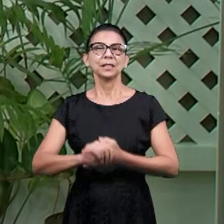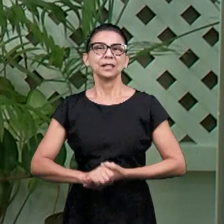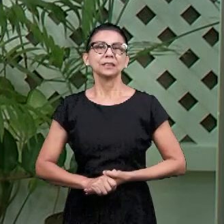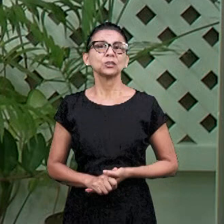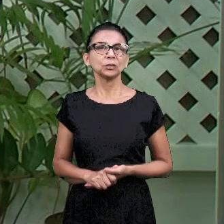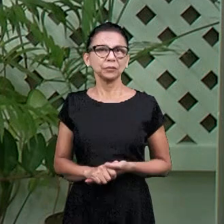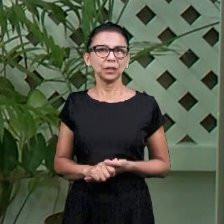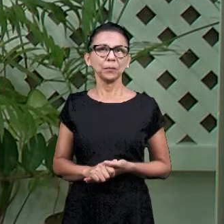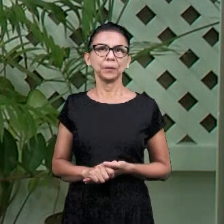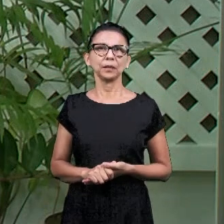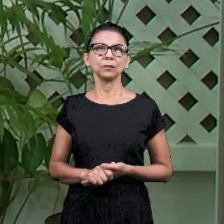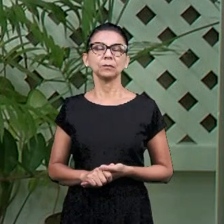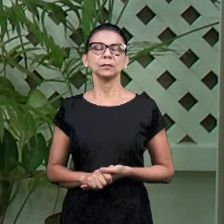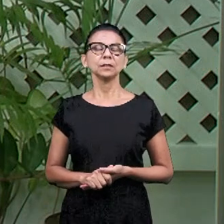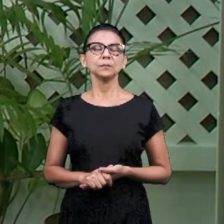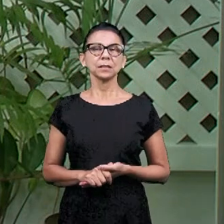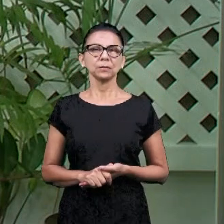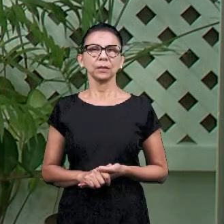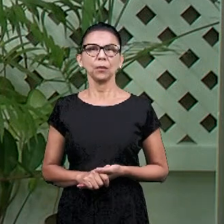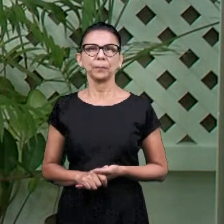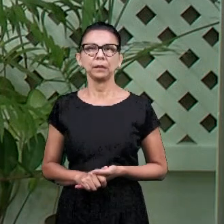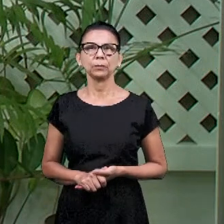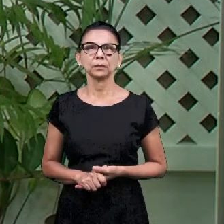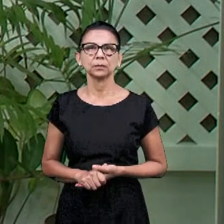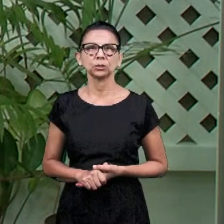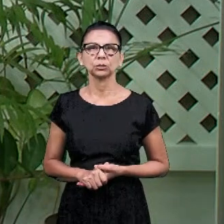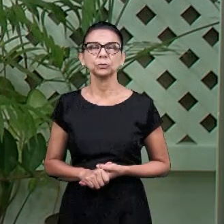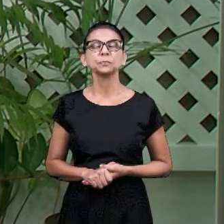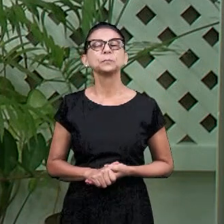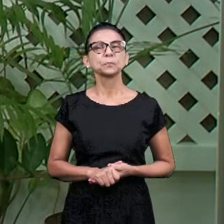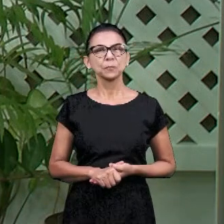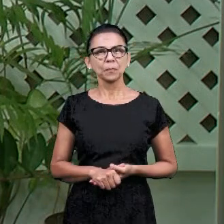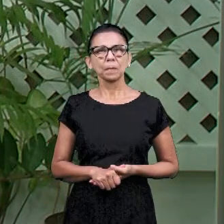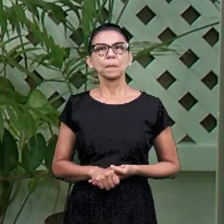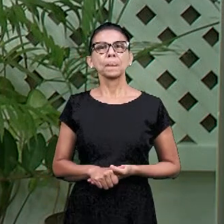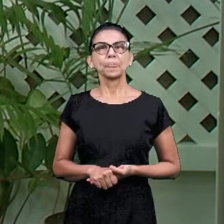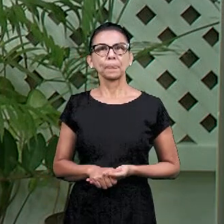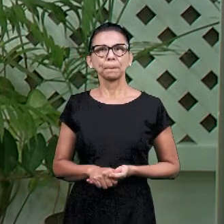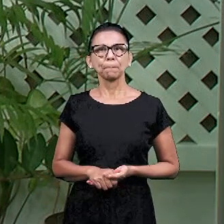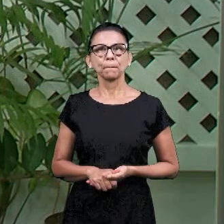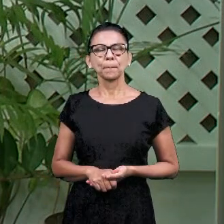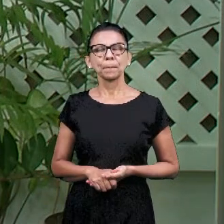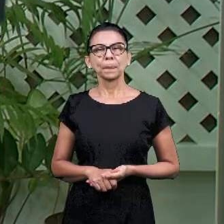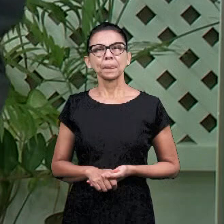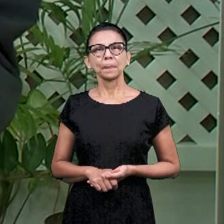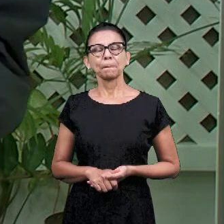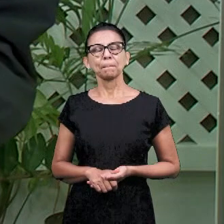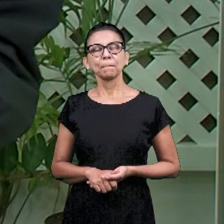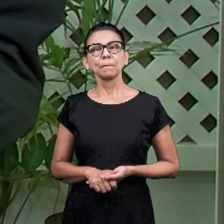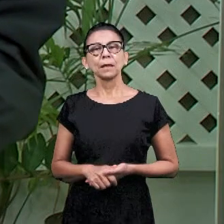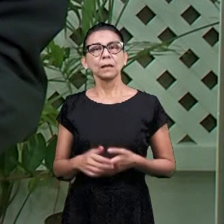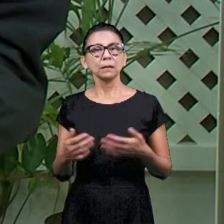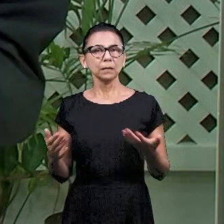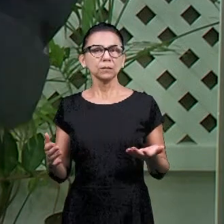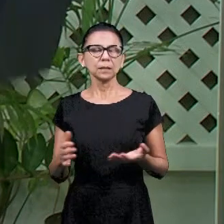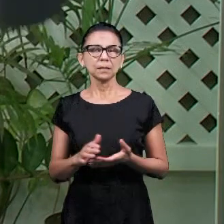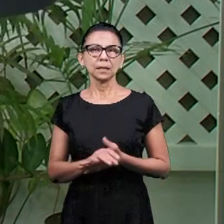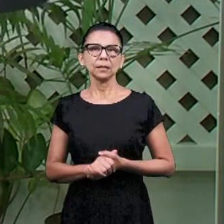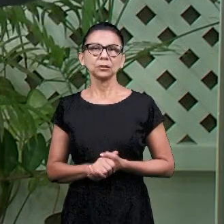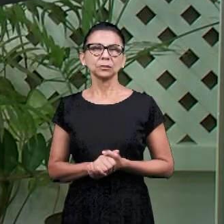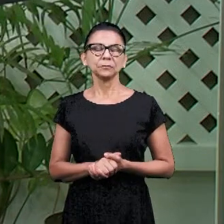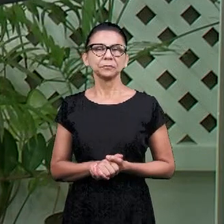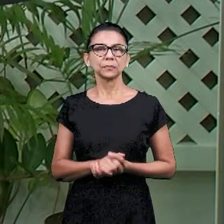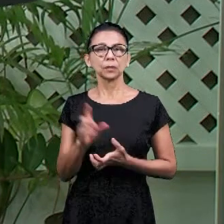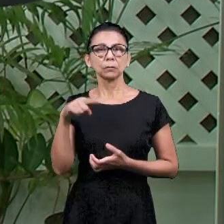laissé ce message. Donc, et elle a servi le Seigneur pendant tout ce temps. C'est notre sœur Caroline Heller